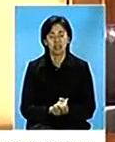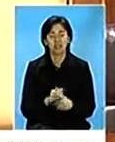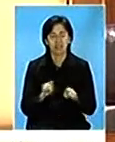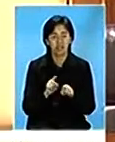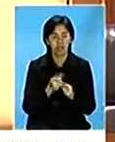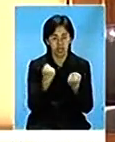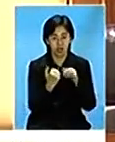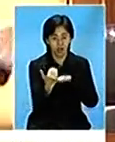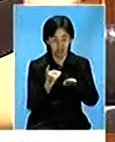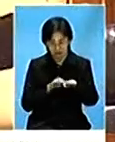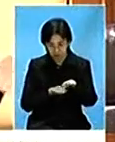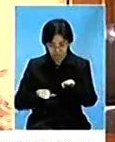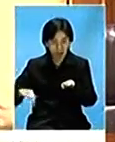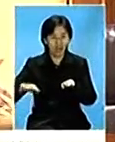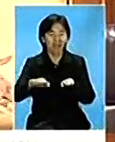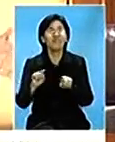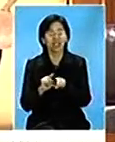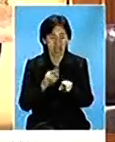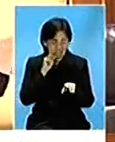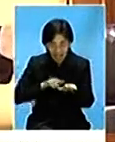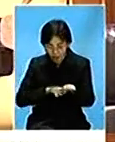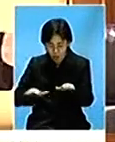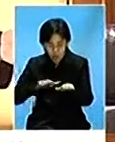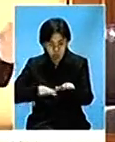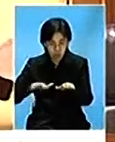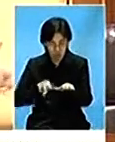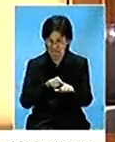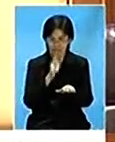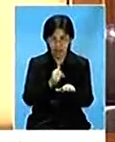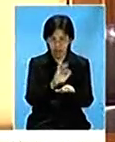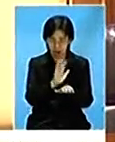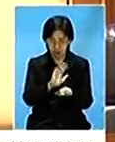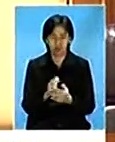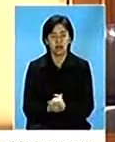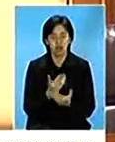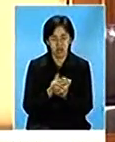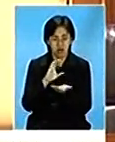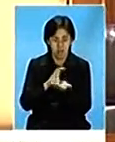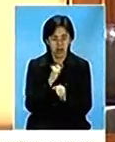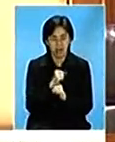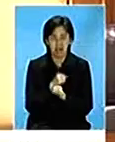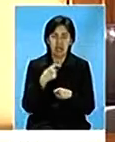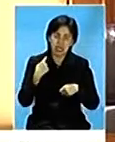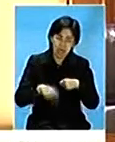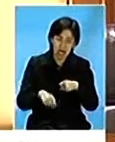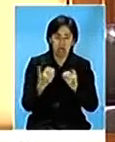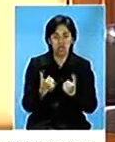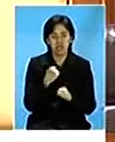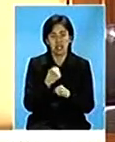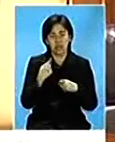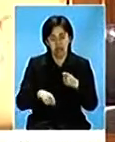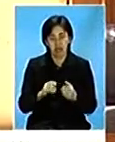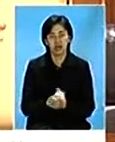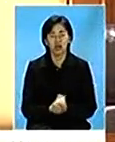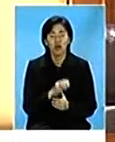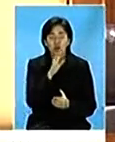เหมือนกับถนนวงแหวนอย่างเงี้ยนะครับซึ่งอยู่ในงบจะทำอยู่แล้วนะครับแม้ว่าจะทำค่อนข้างยากเพราะมาทำตอนนี้นะฮะที่ถ้าสมมติเ